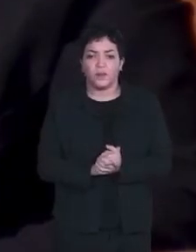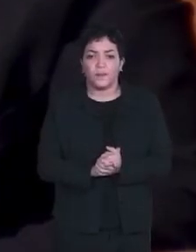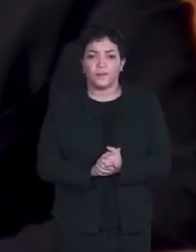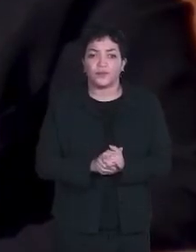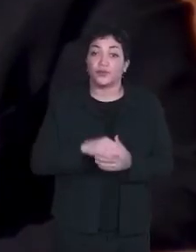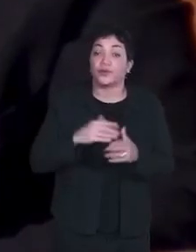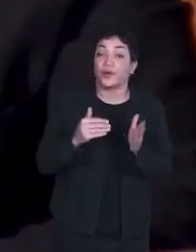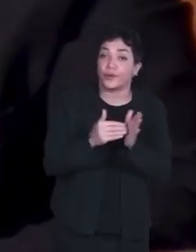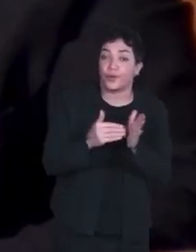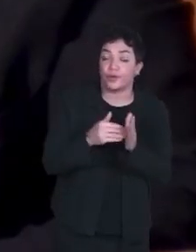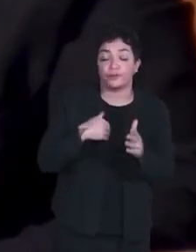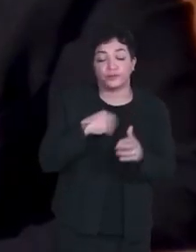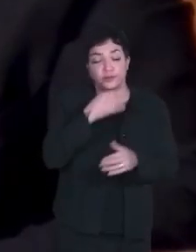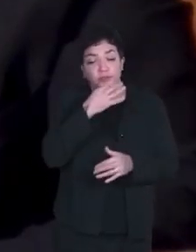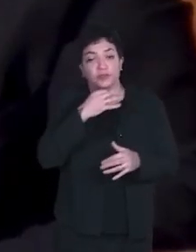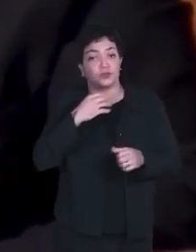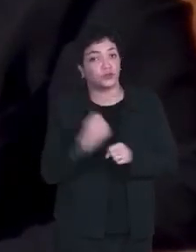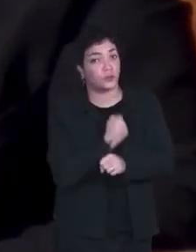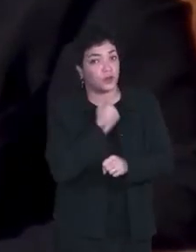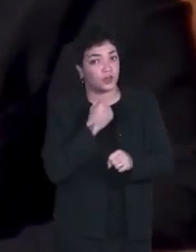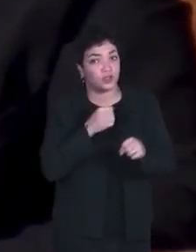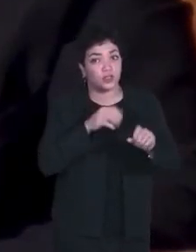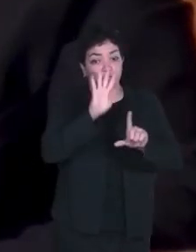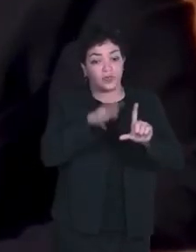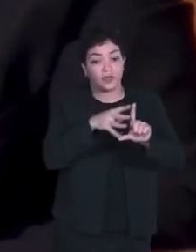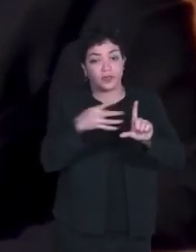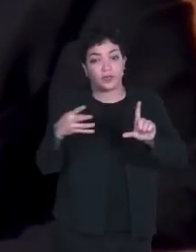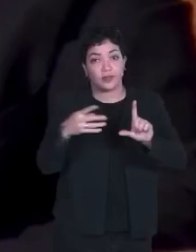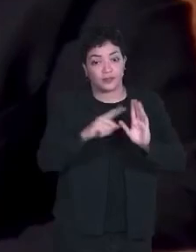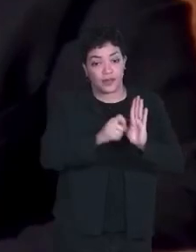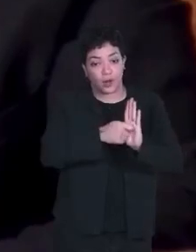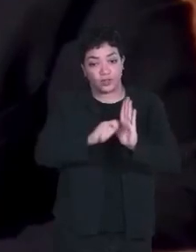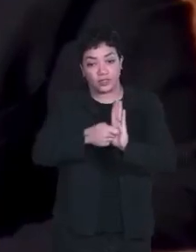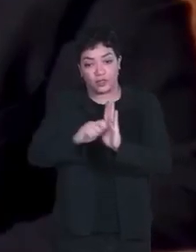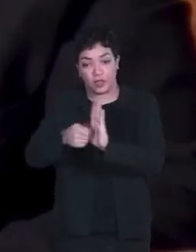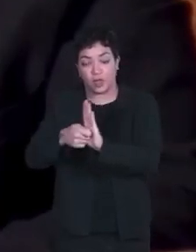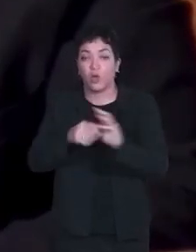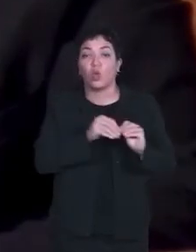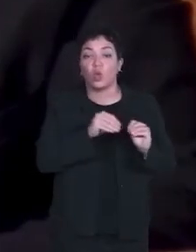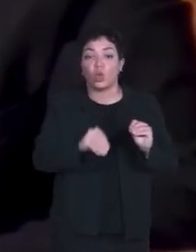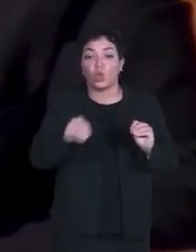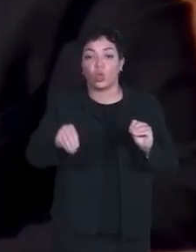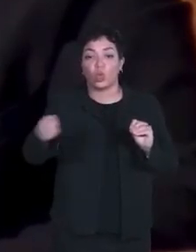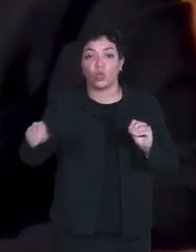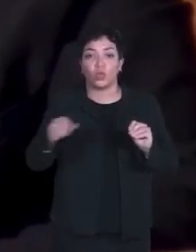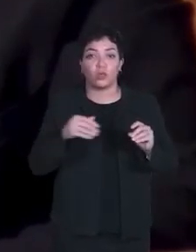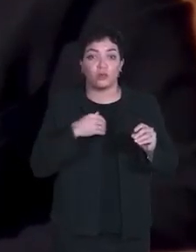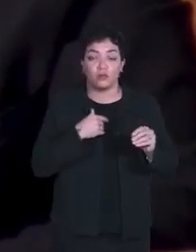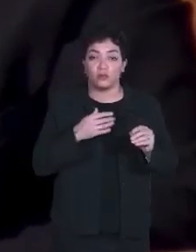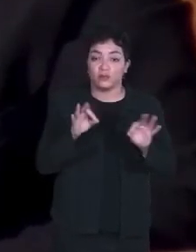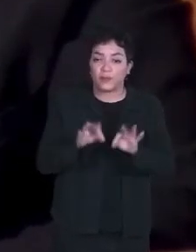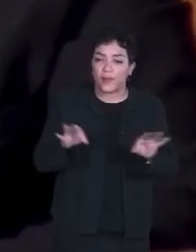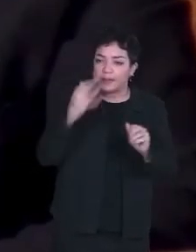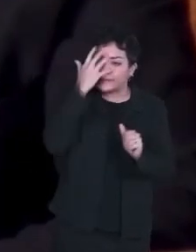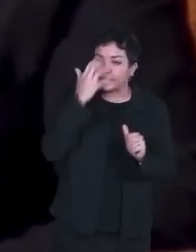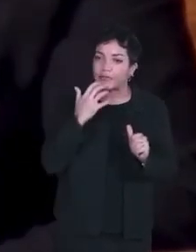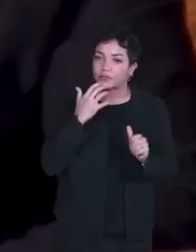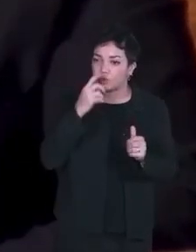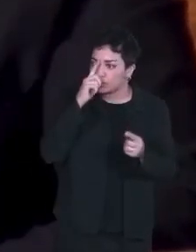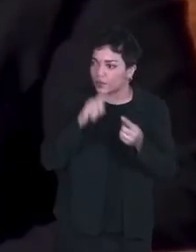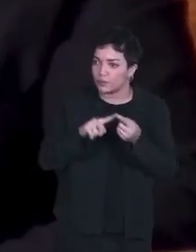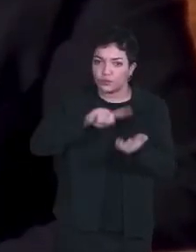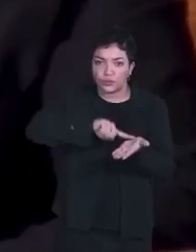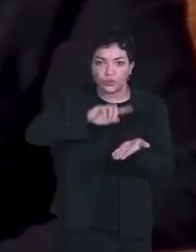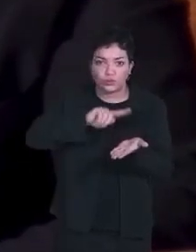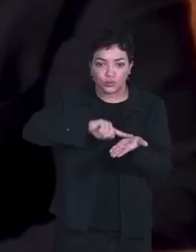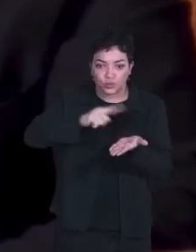encore une fois qu'on n'ait pas tenu le calendrier, qu'on n'ait pas de documents sérieux sur les orientations budgétaires, et que partout ailleurs,